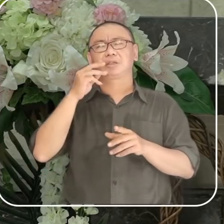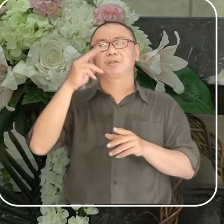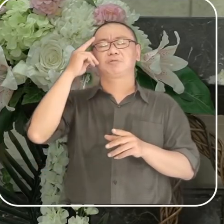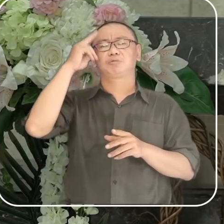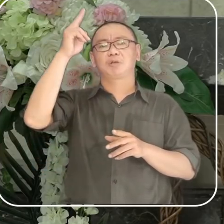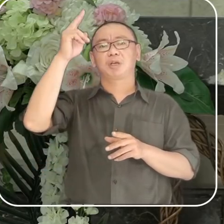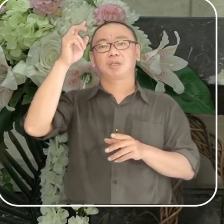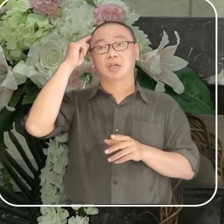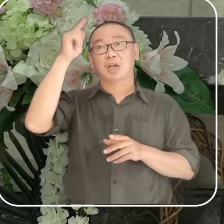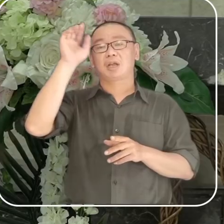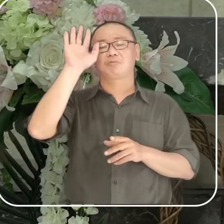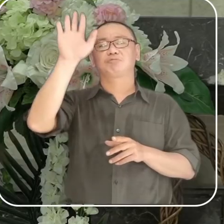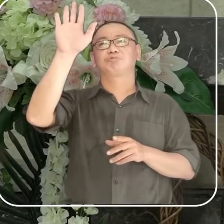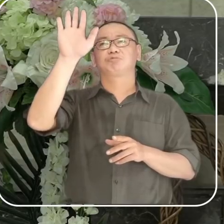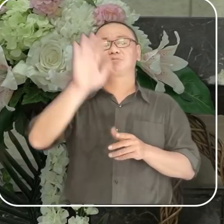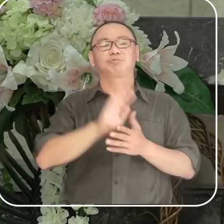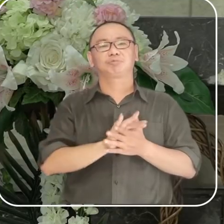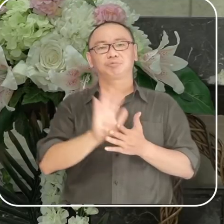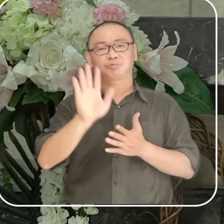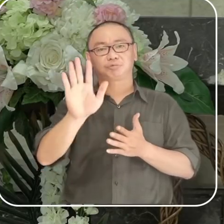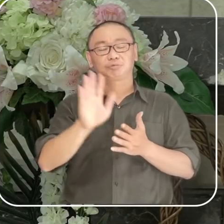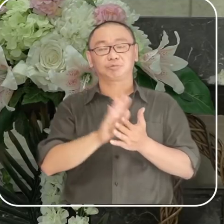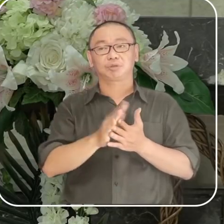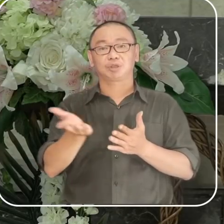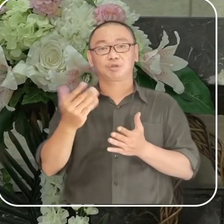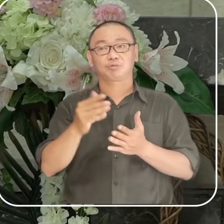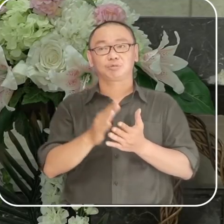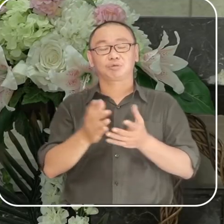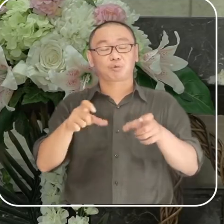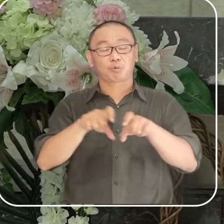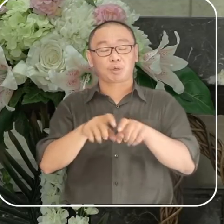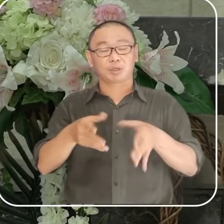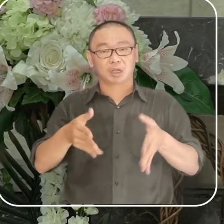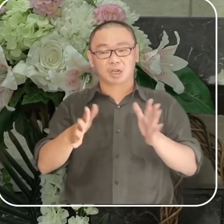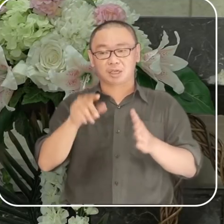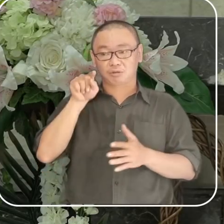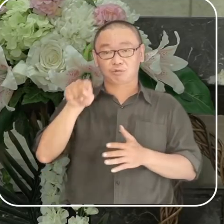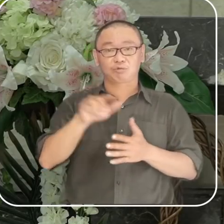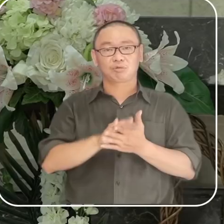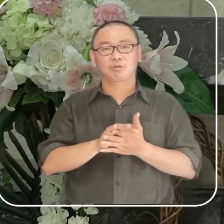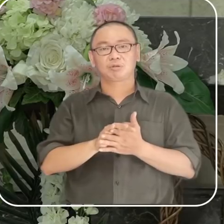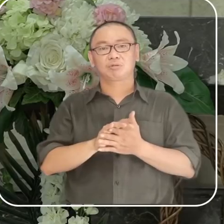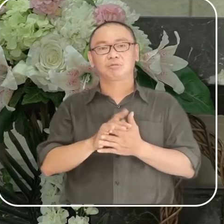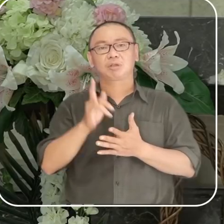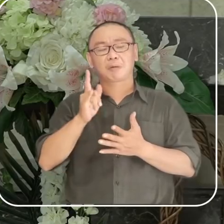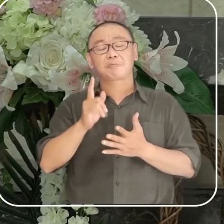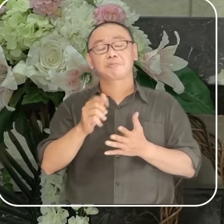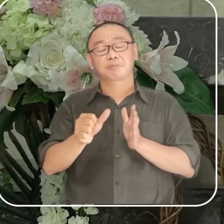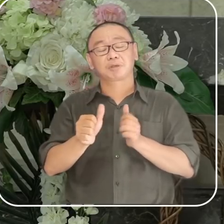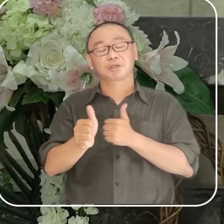Allahmu dengan hidup menurut jalan yang ditunjukkannya, dengan tetap